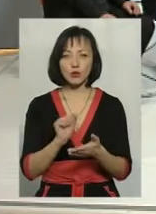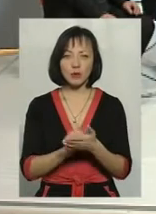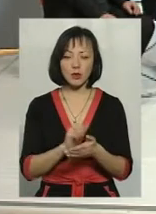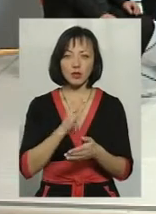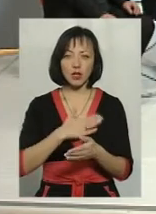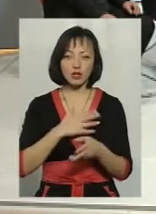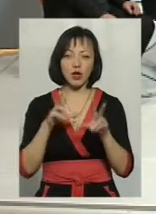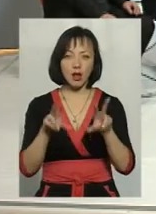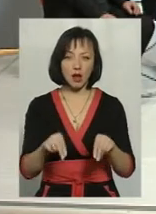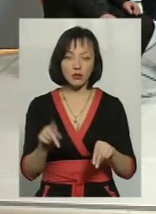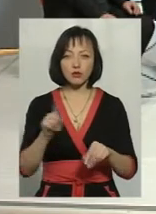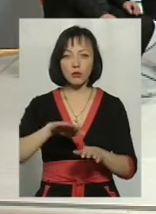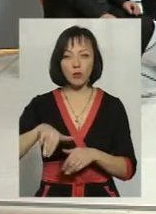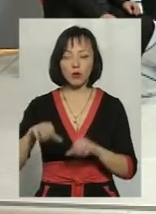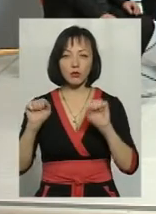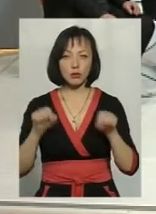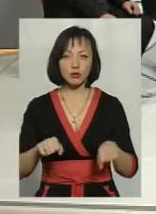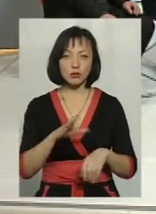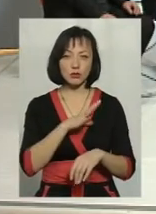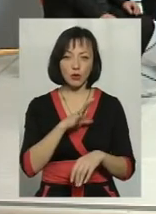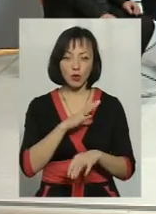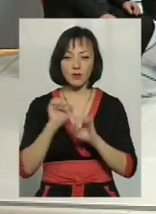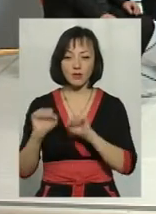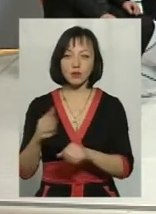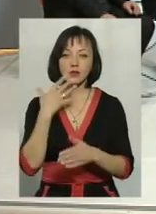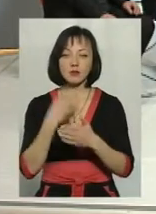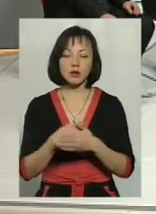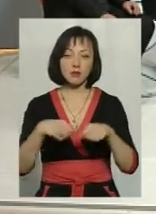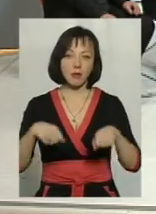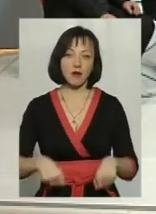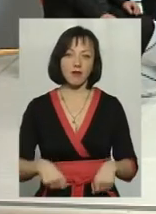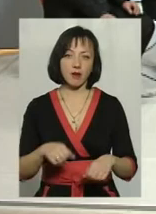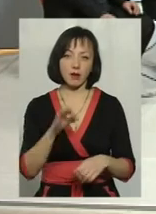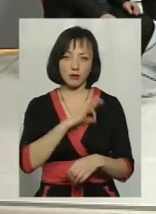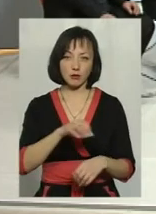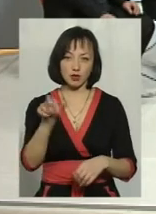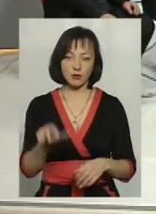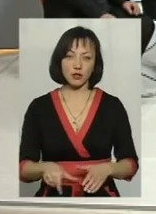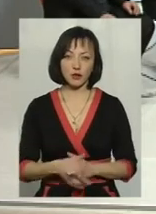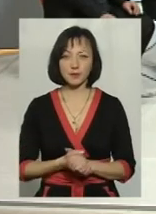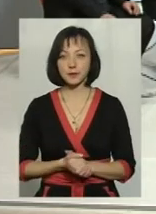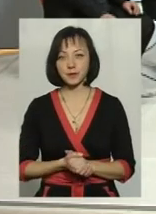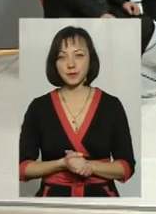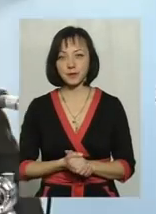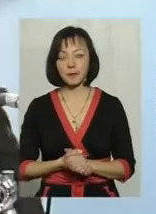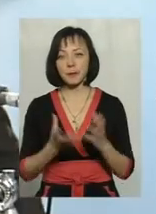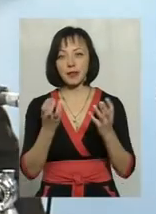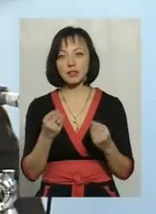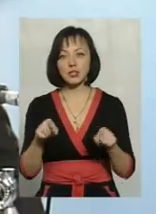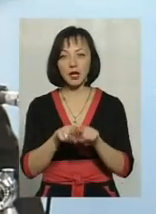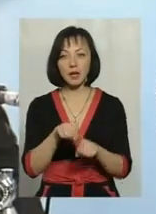наша гарантія, щоб потім можна було відстояти свої права як споживача. Ось, і ще таке